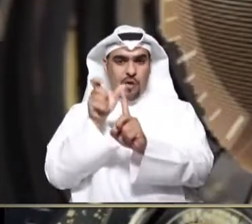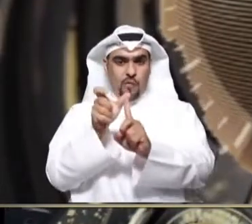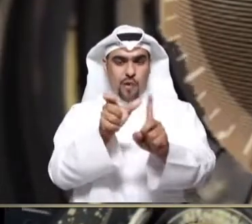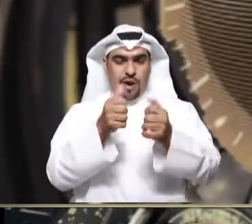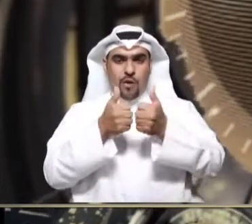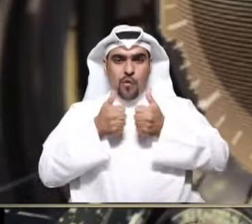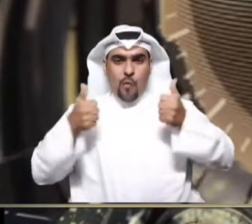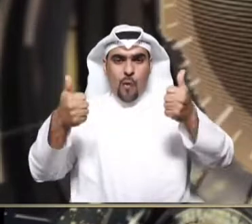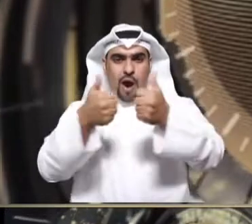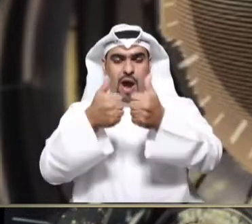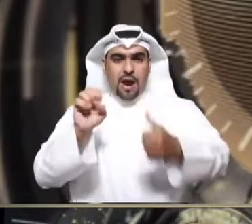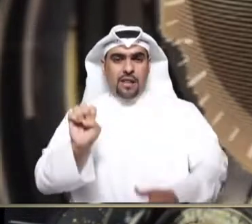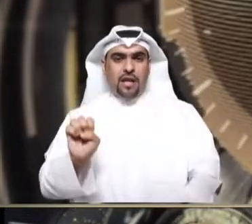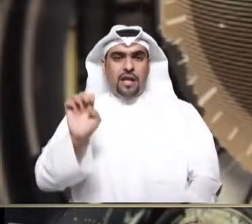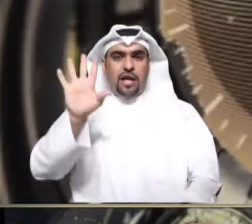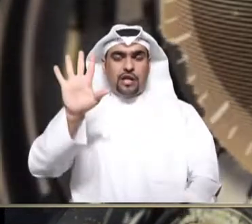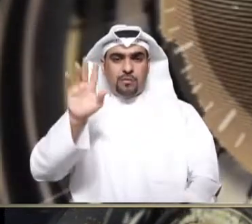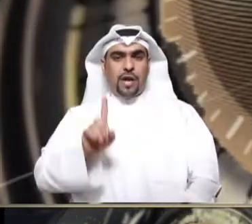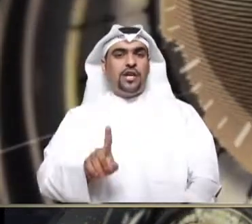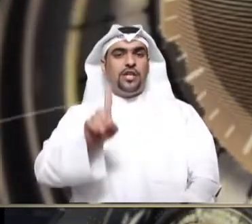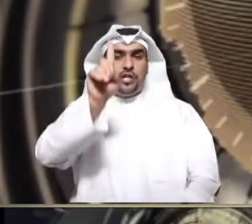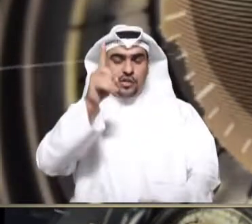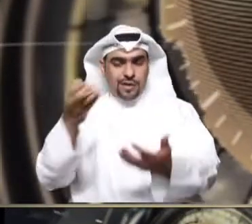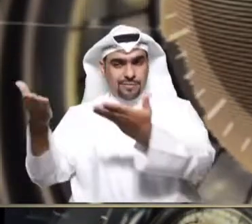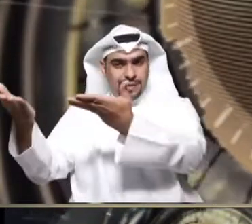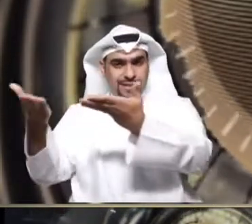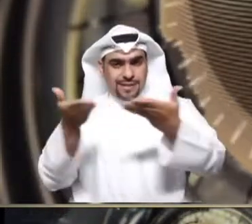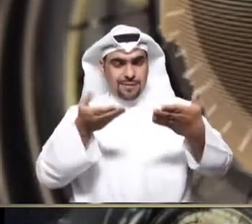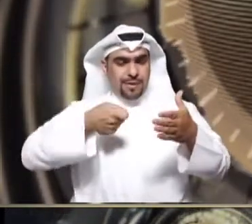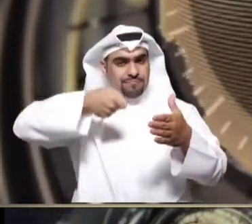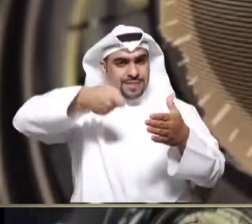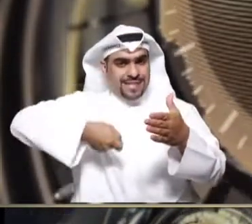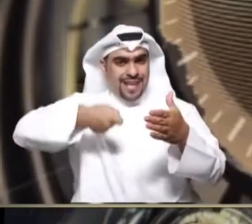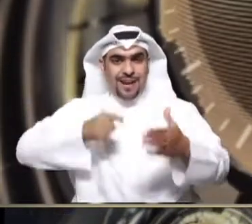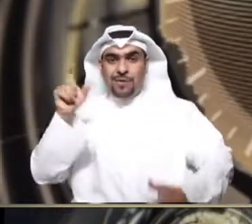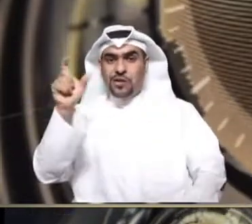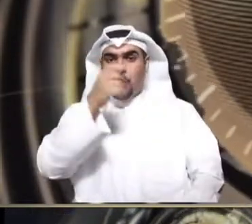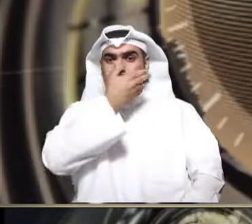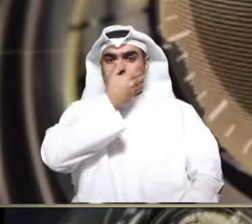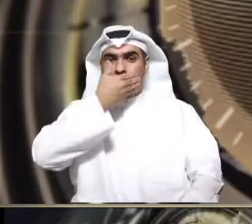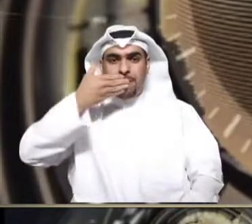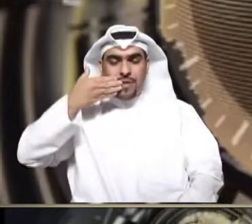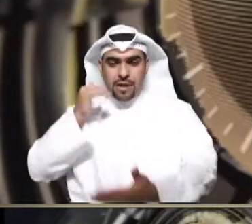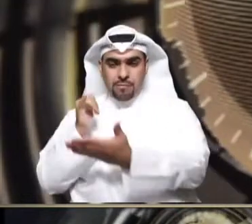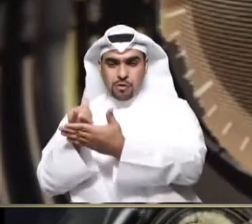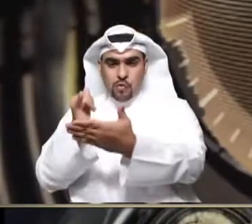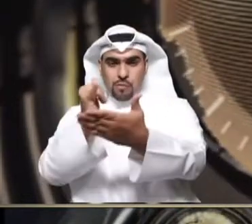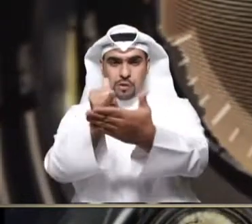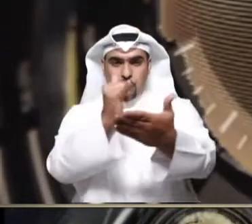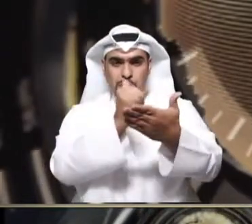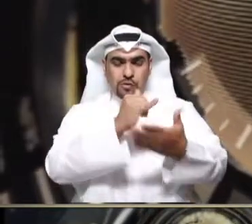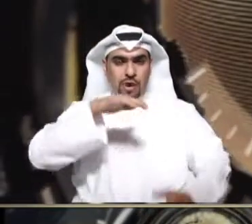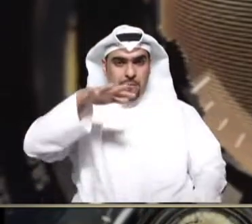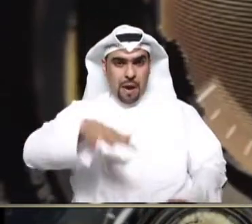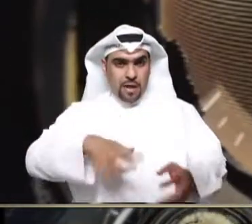آل الصباح الكرام سوف يستقبلون كبار رجالات الدولة من المسؤولين وكبار القادة بالجيش